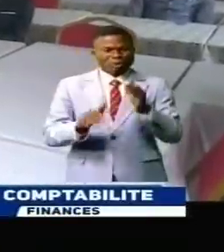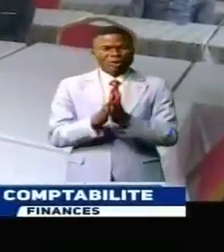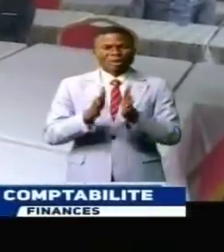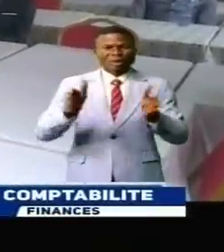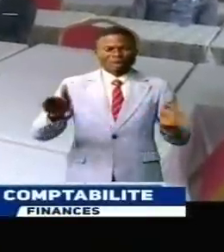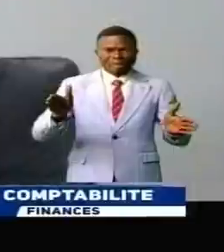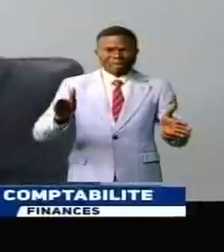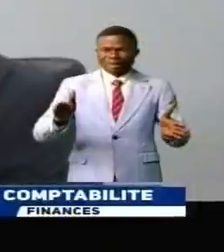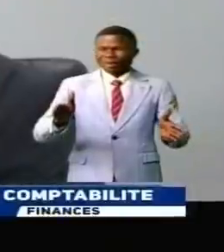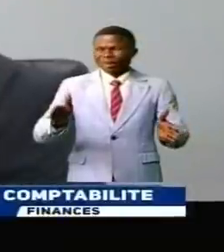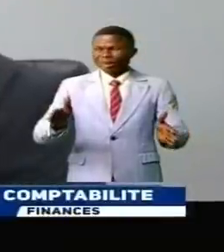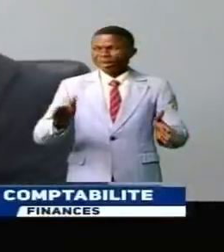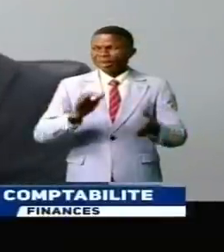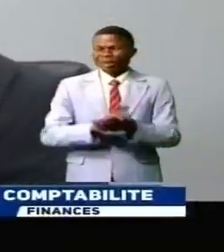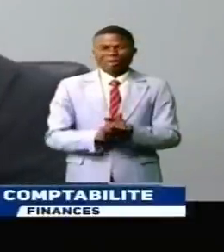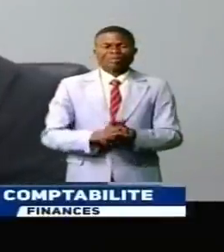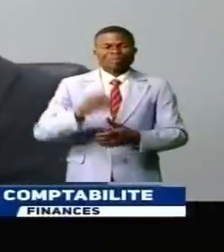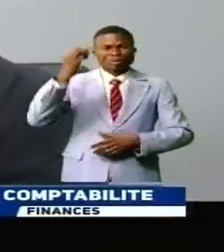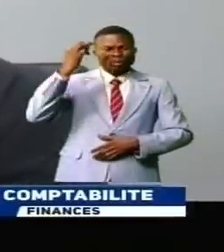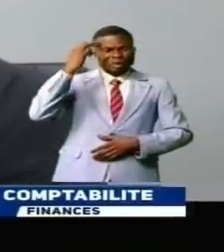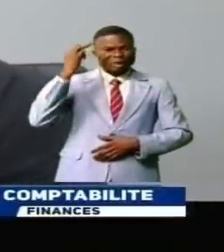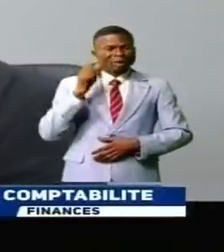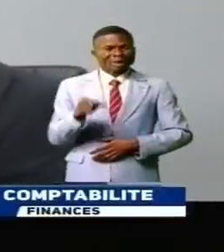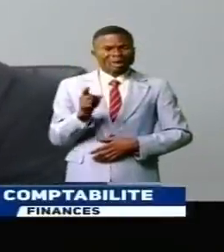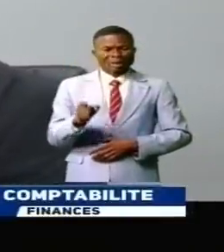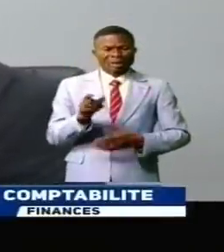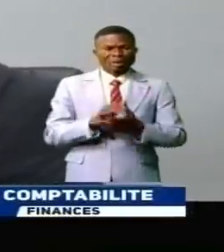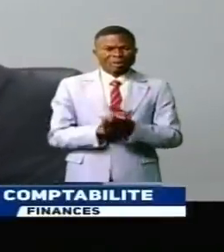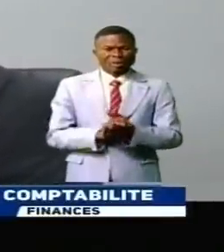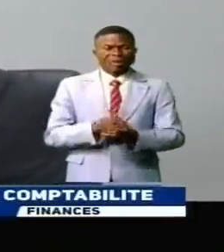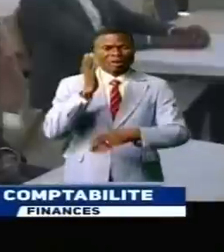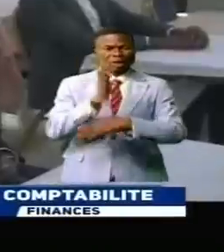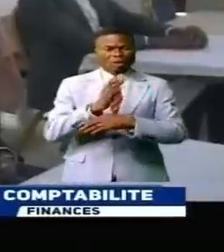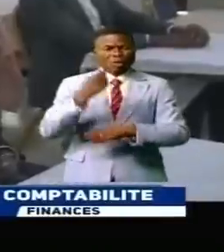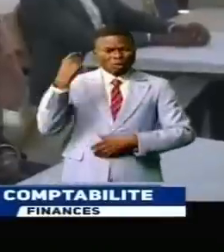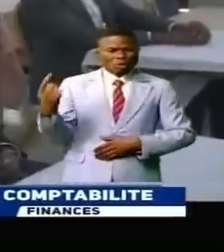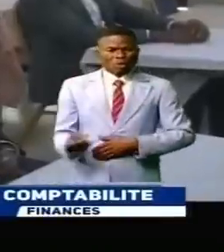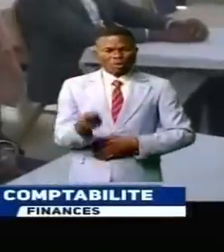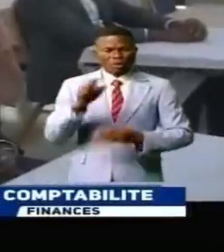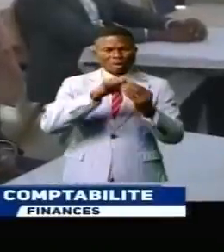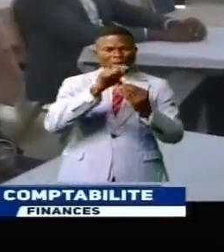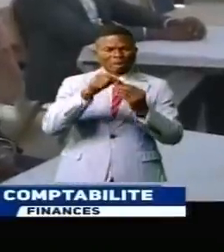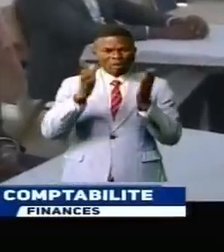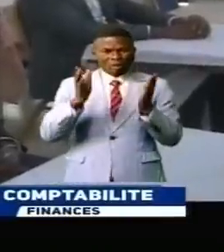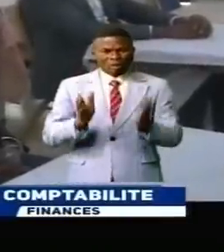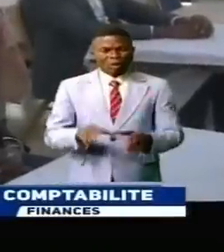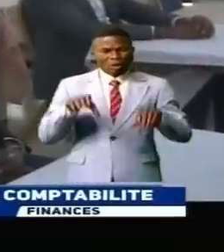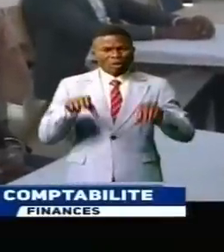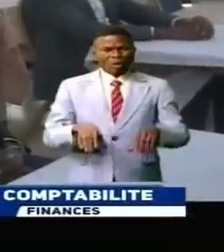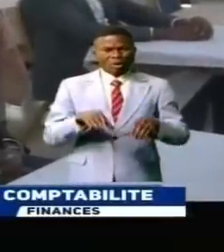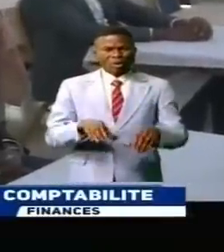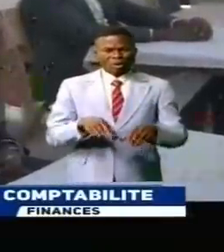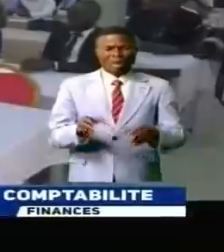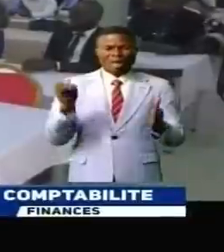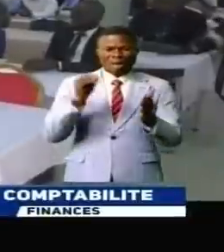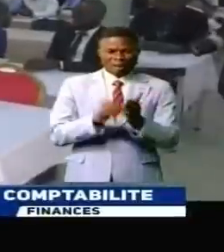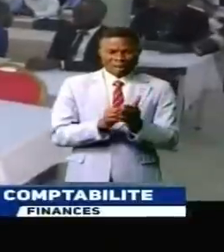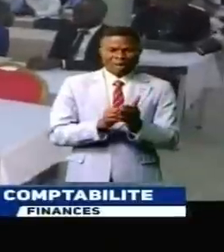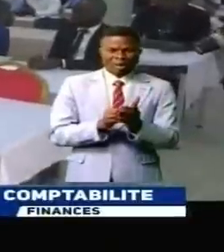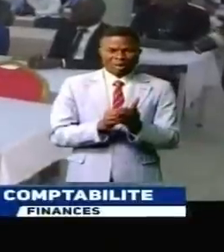général du CPCC, William Mbuyamba Kalumbay, le Conseil permanent de la comptabilité au Congo vient encore une fois de